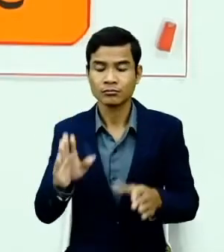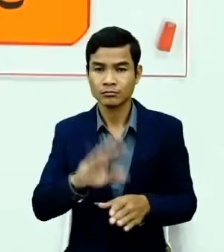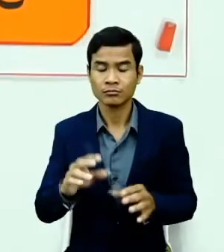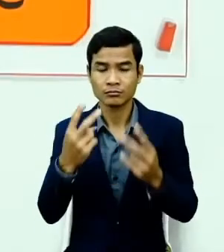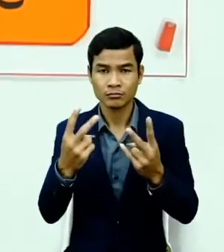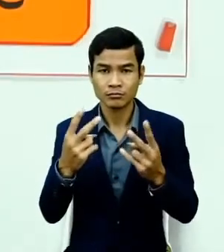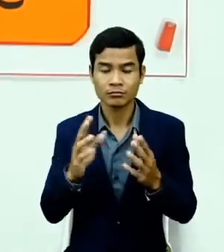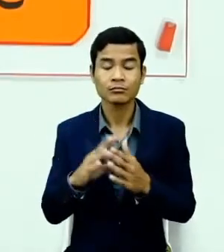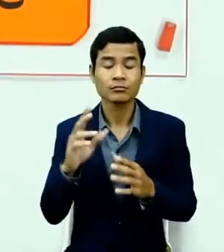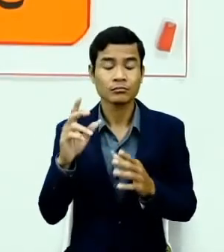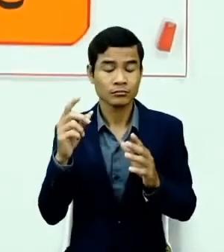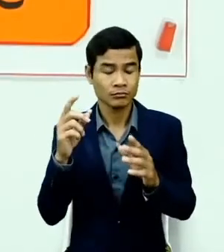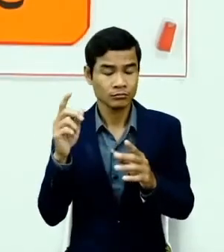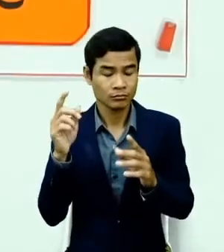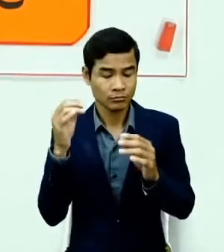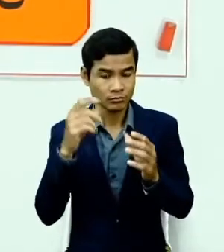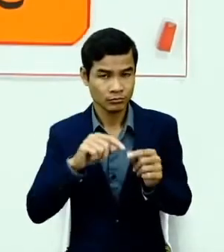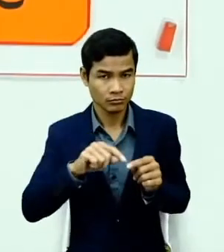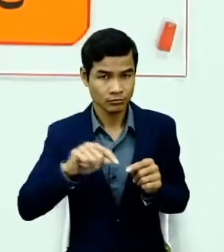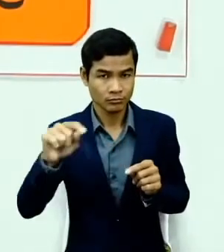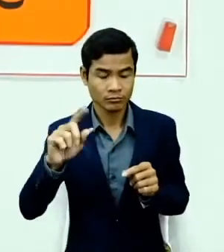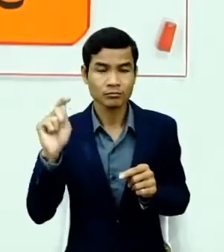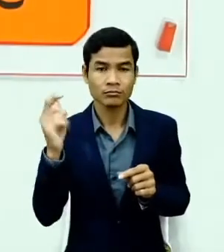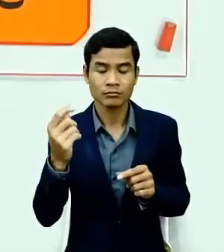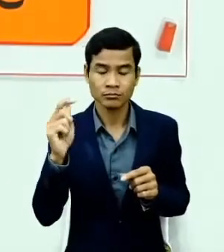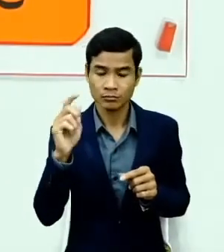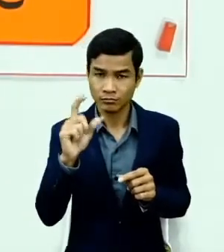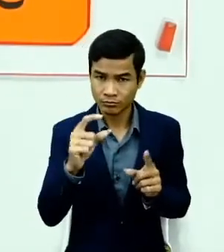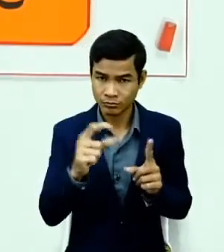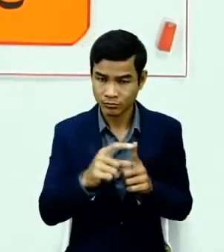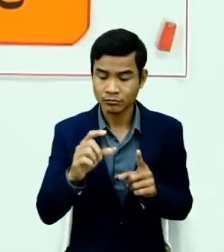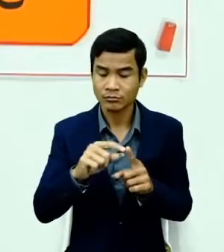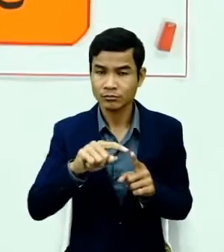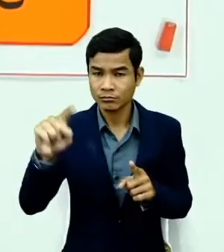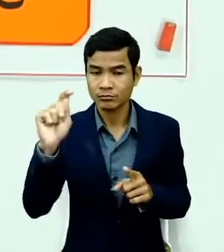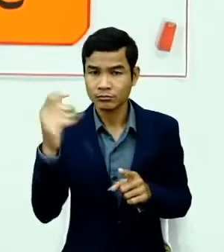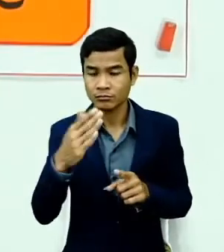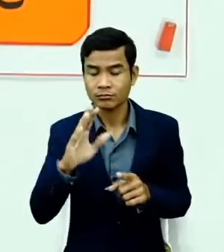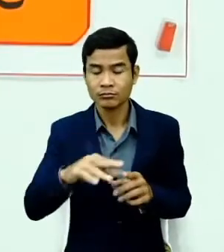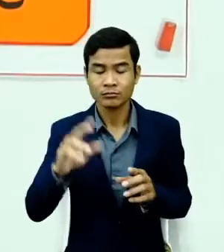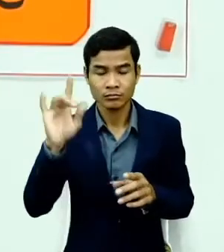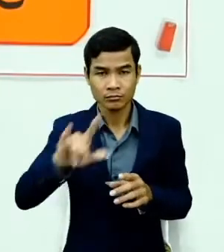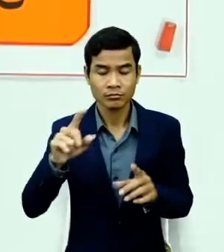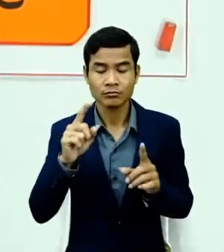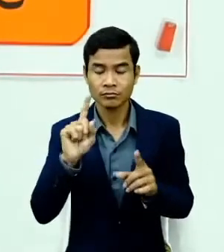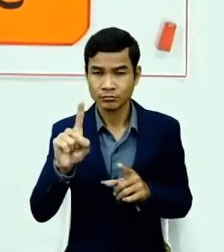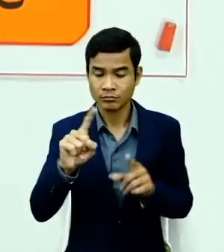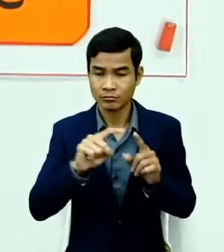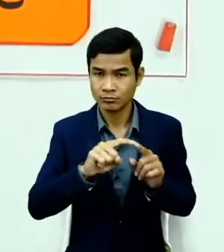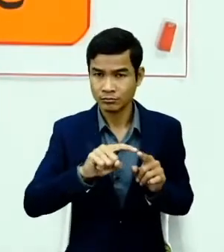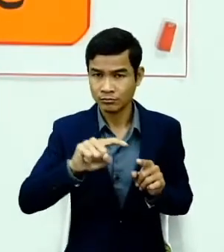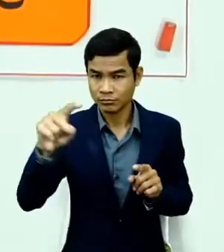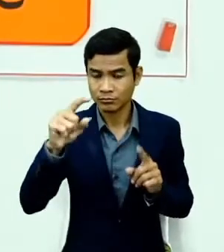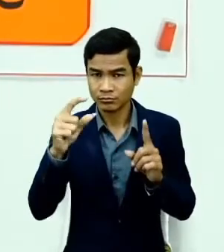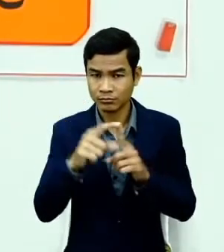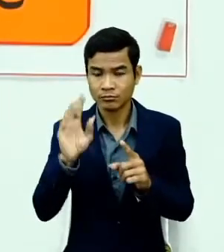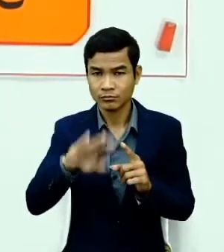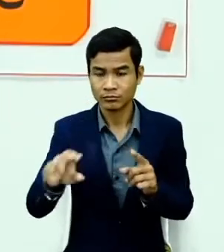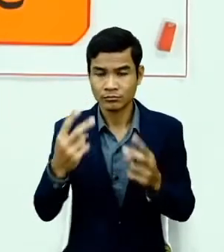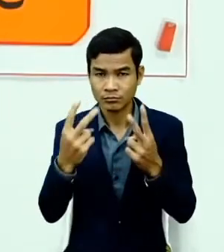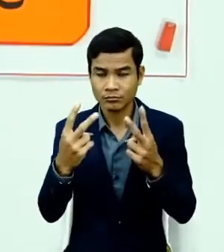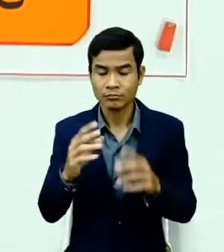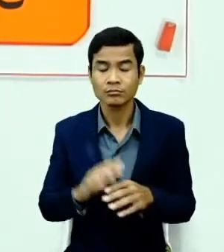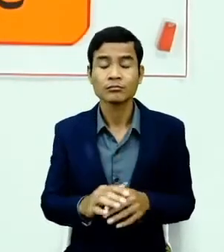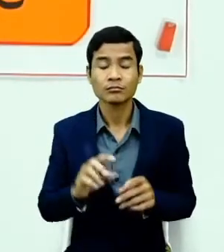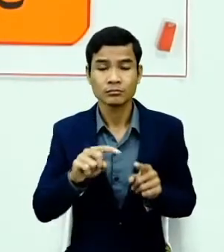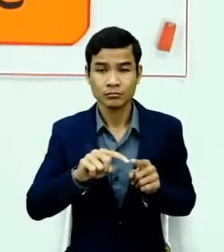ការគូសភ្ជាប់ពីពាក្យទៅនឹងរូបភាពនេះគឺយើងគូសដោយប្រើចង្អុលដៃចង្អុលឲ្យចំពាក្យឥឡូវកូនកូនមើមកអ្នកគ្រូ